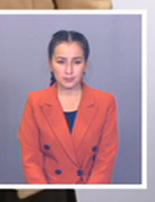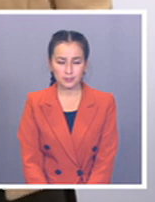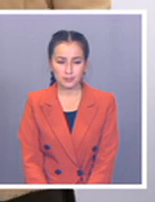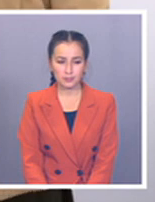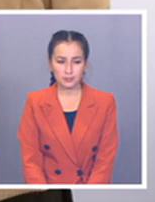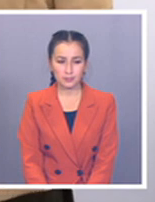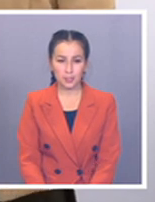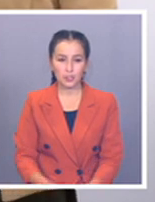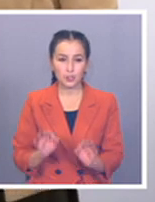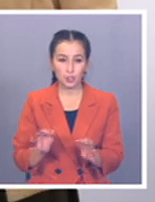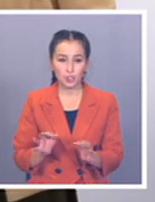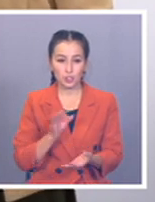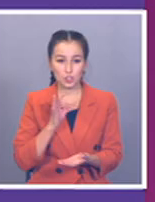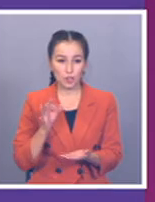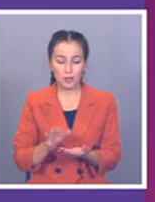Дұрыс жауабы